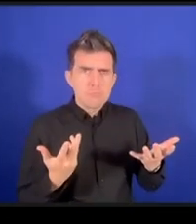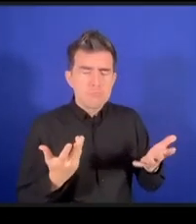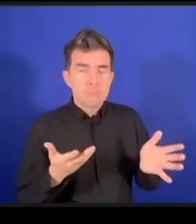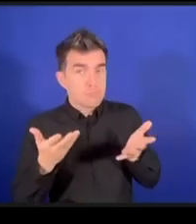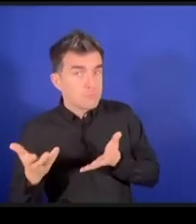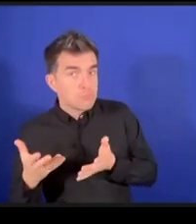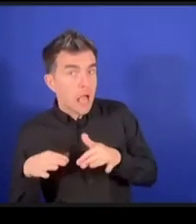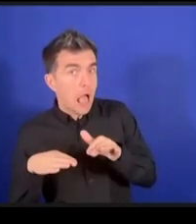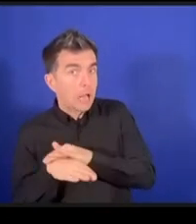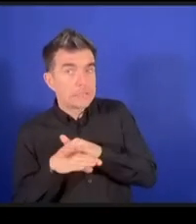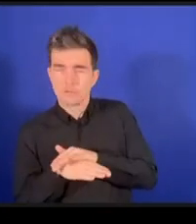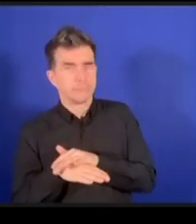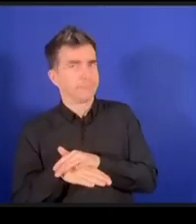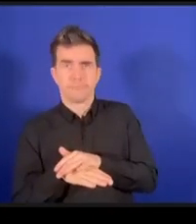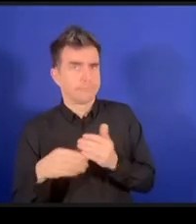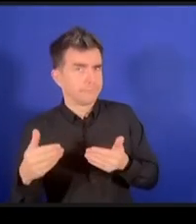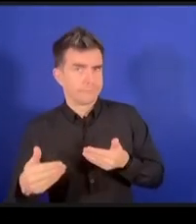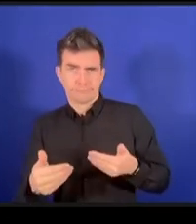с ограниченными